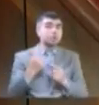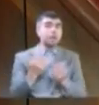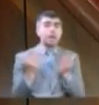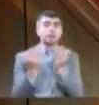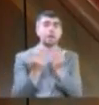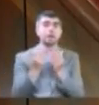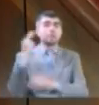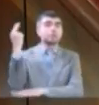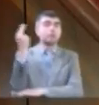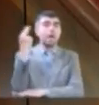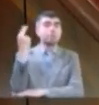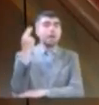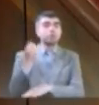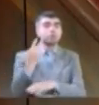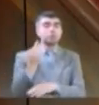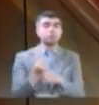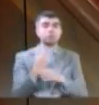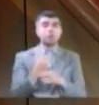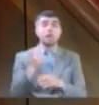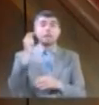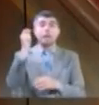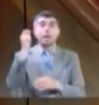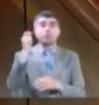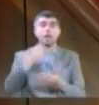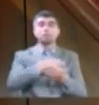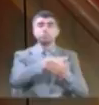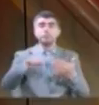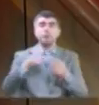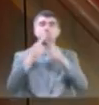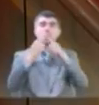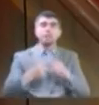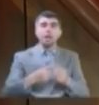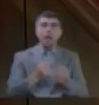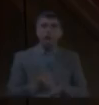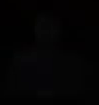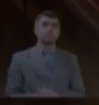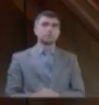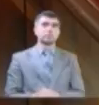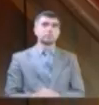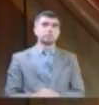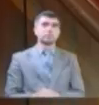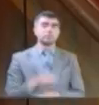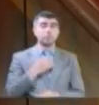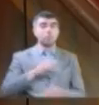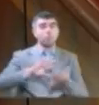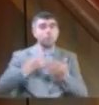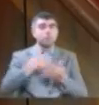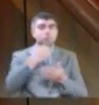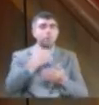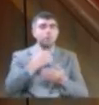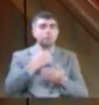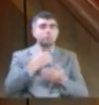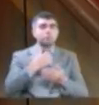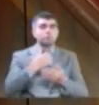الشيء للي سي جي. طنجة عطيناهم الموارد باش يبنيو. عدي نزيد تشح الموارد البحث